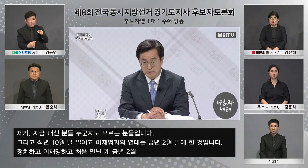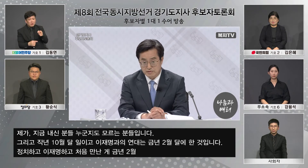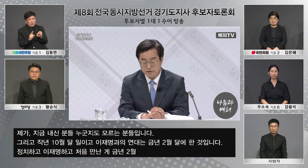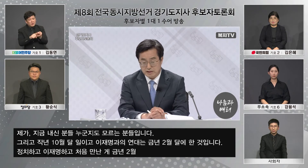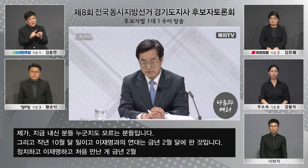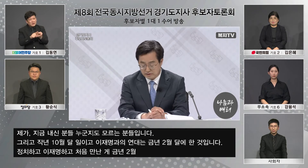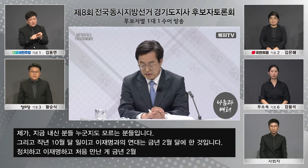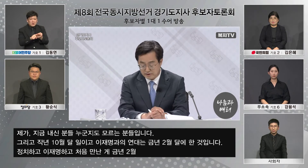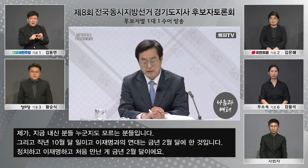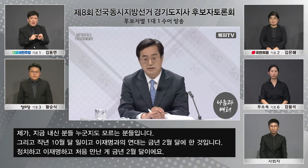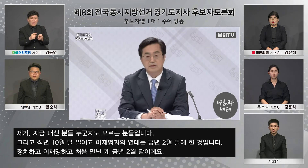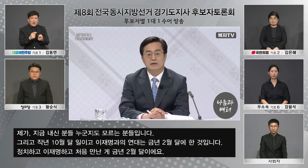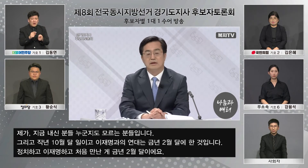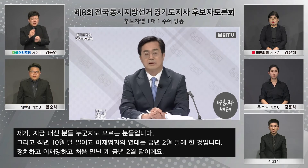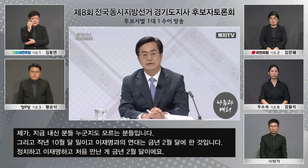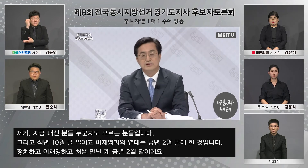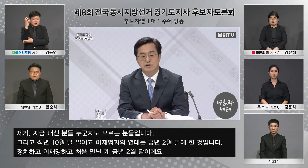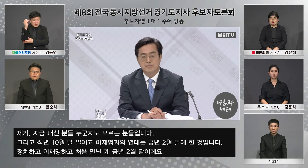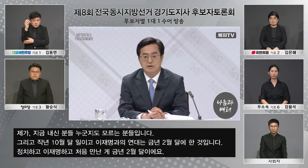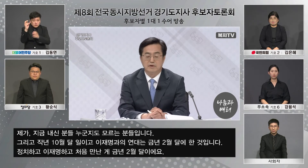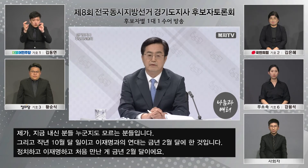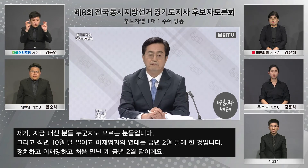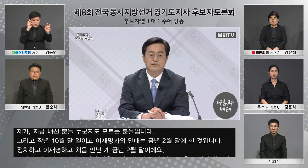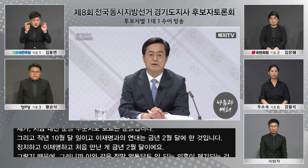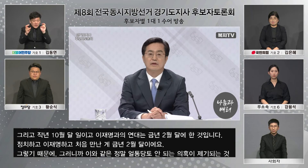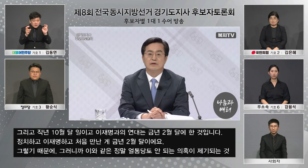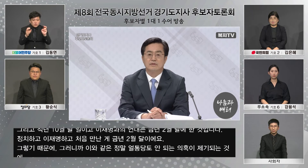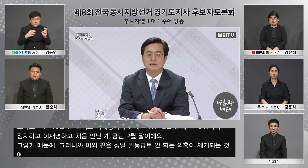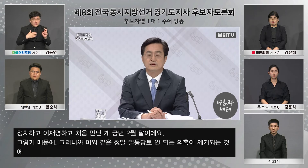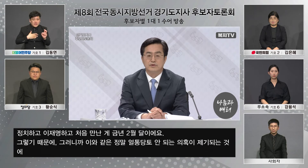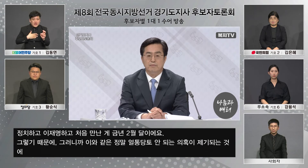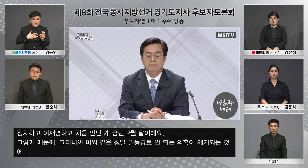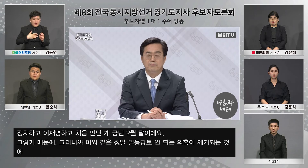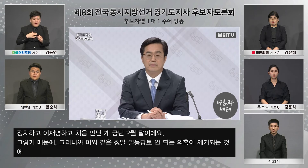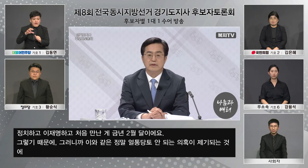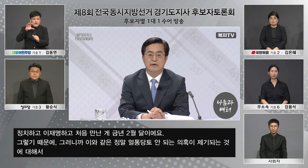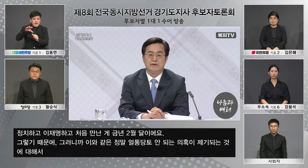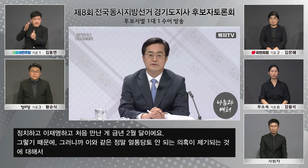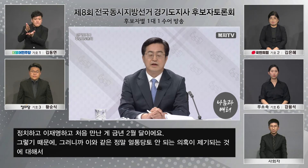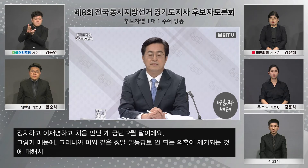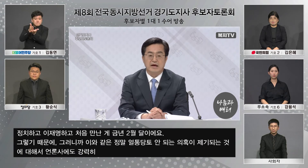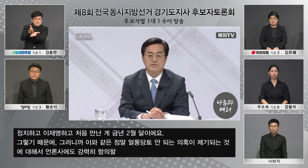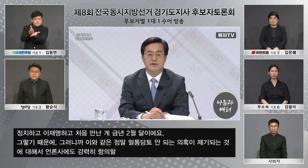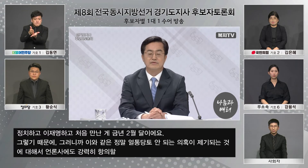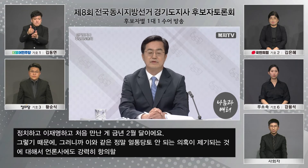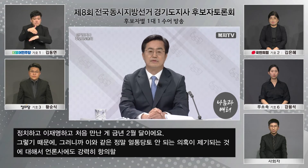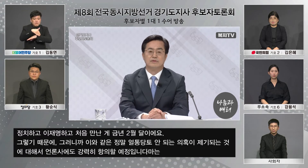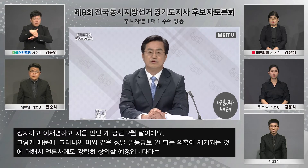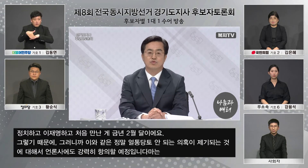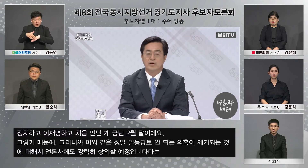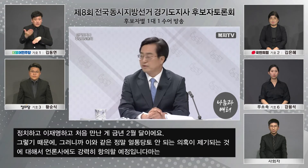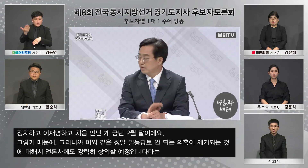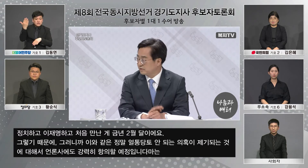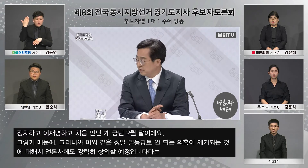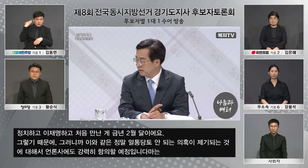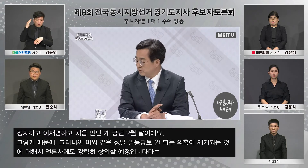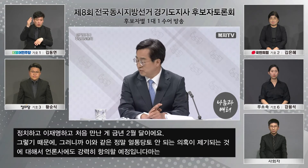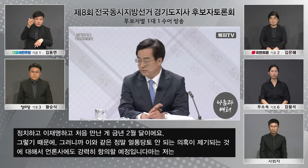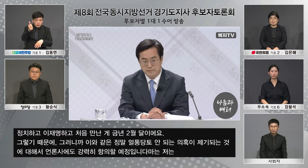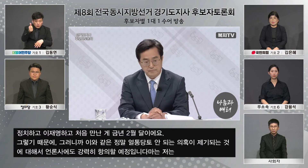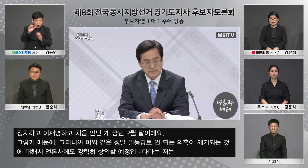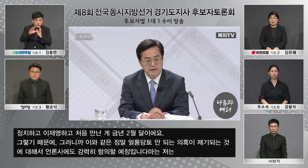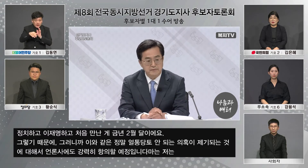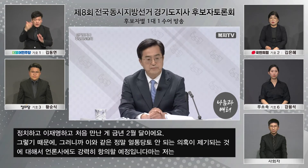우선 그 언론사에도 강력히 항의할 예정입니다만은 저는 지난 대선에서 예, 투명하고 30초 깨끗하게